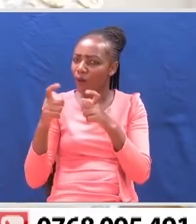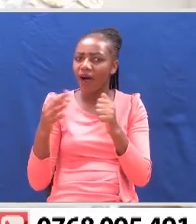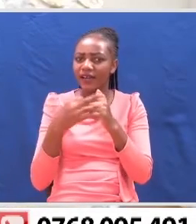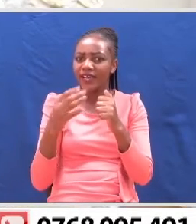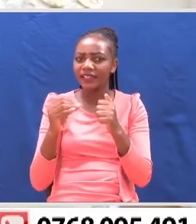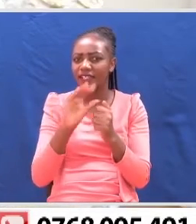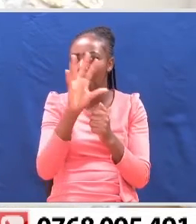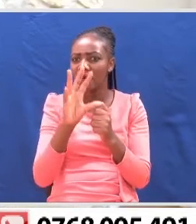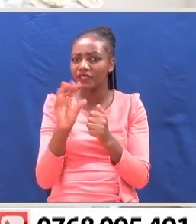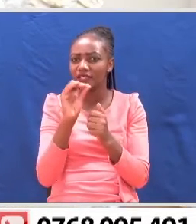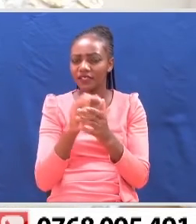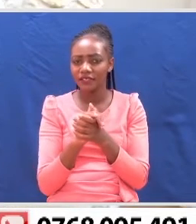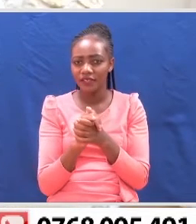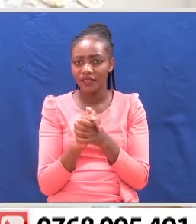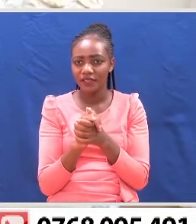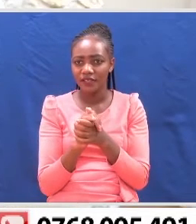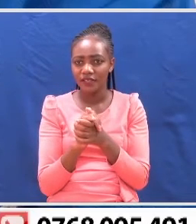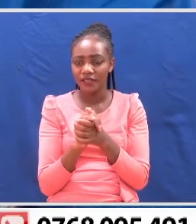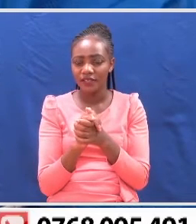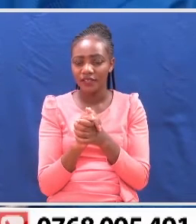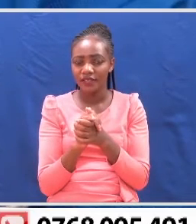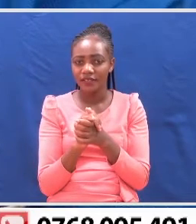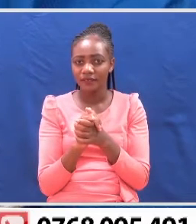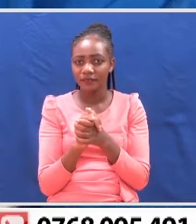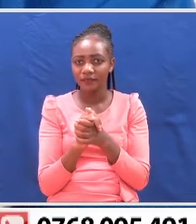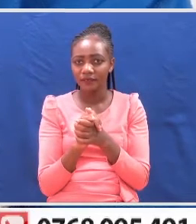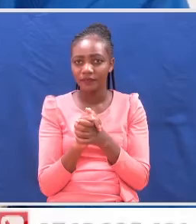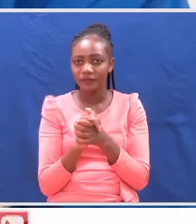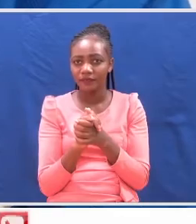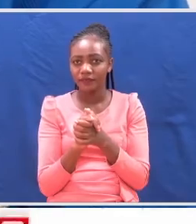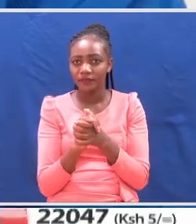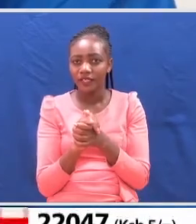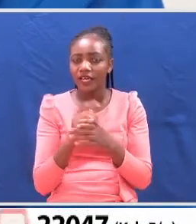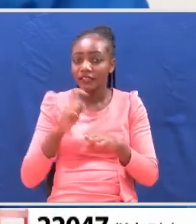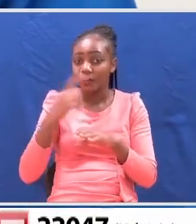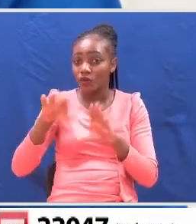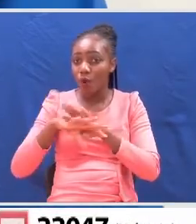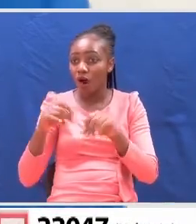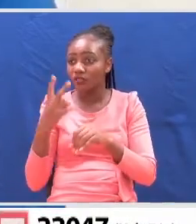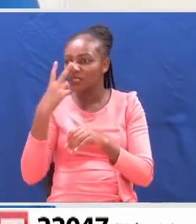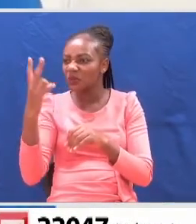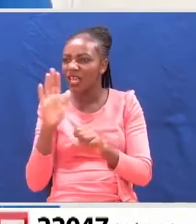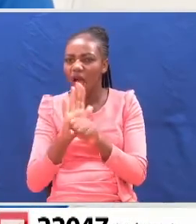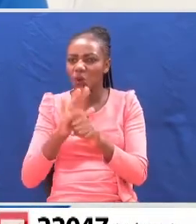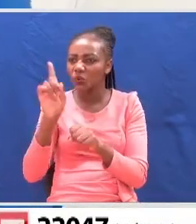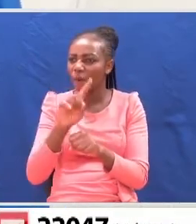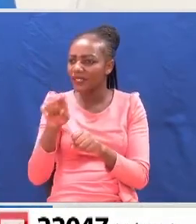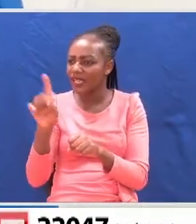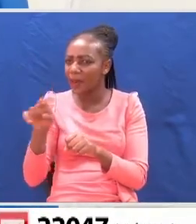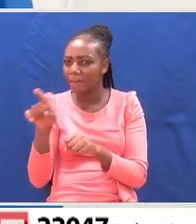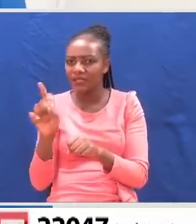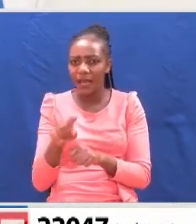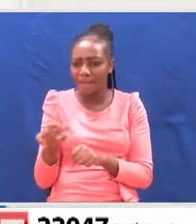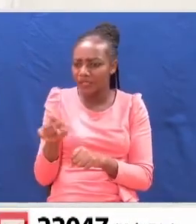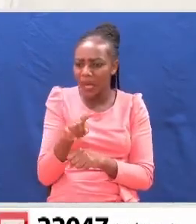mimi nilikuwa mchezaji wa mpira. Unajua ukiwa nje unaona makosa mengi sana, lakini ukiwekwa pale kucheza hata pengine mpira